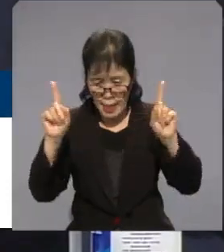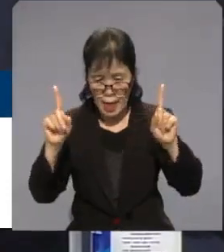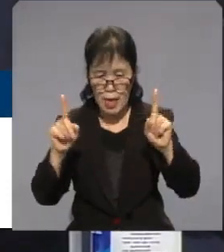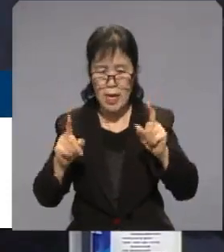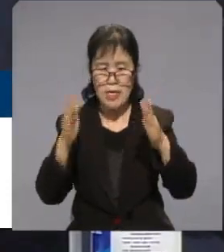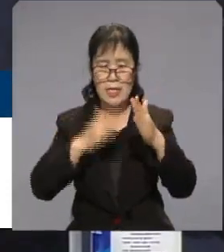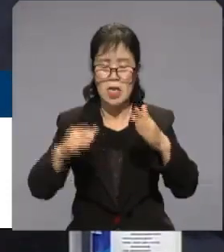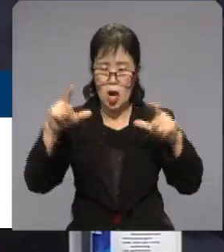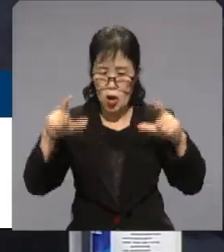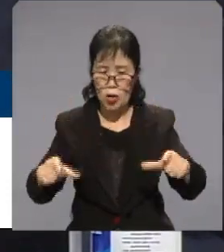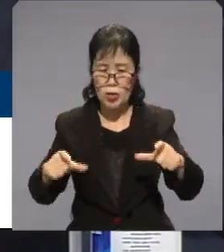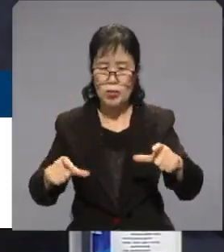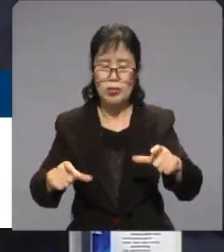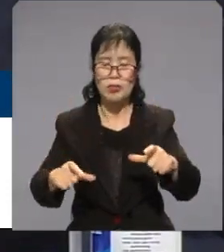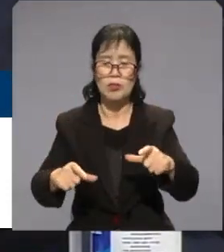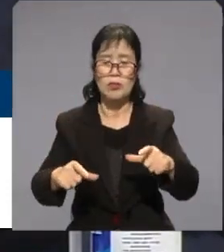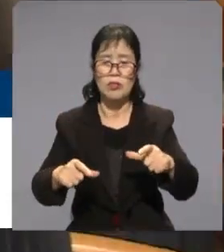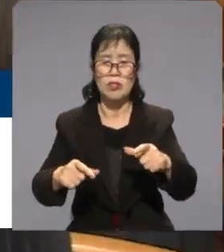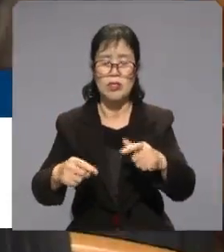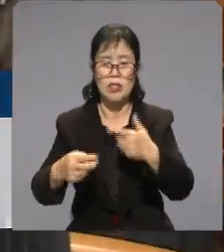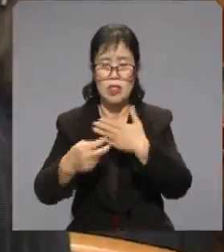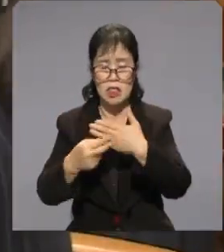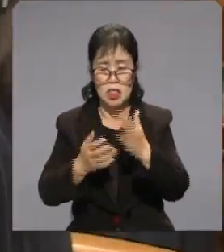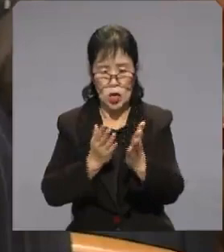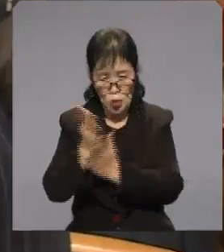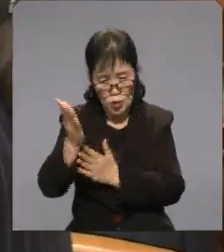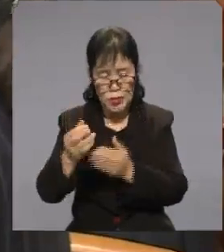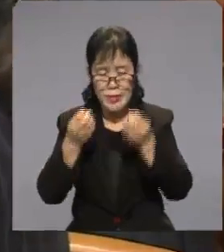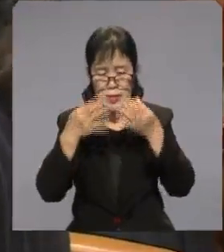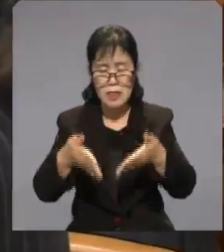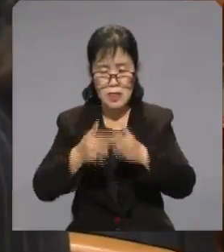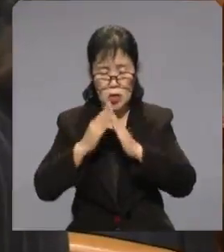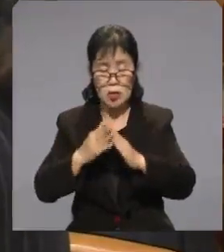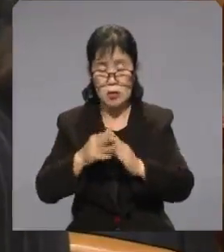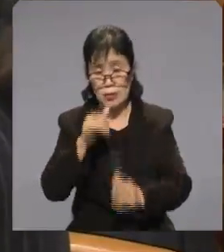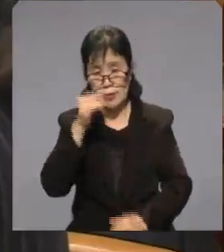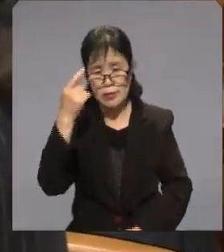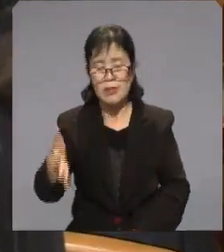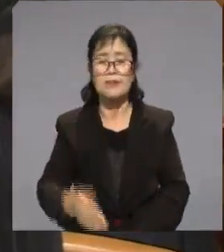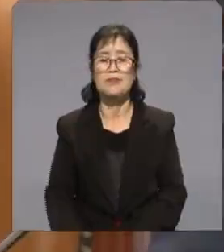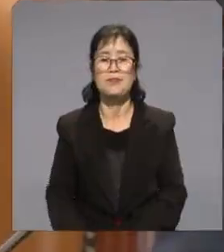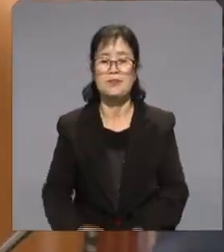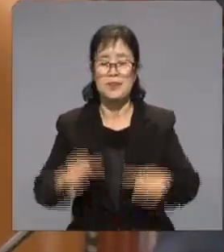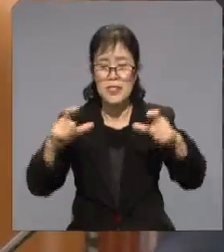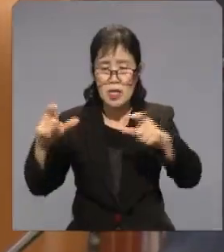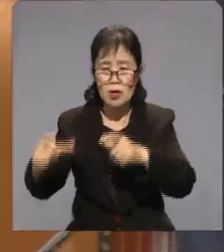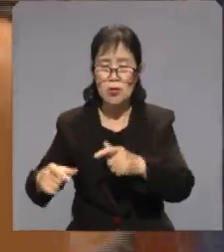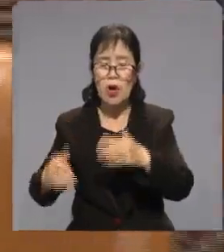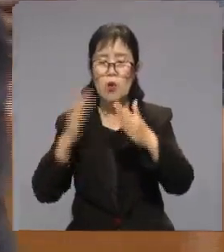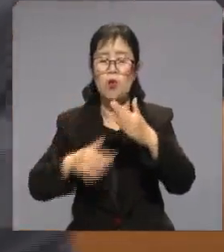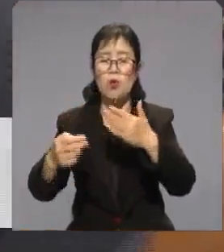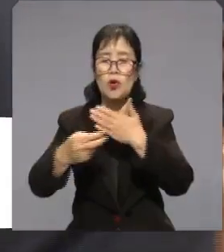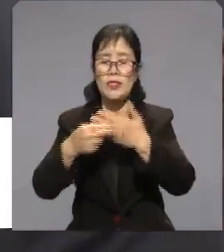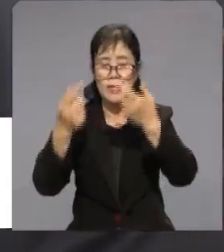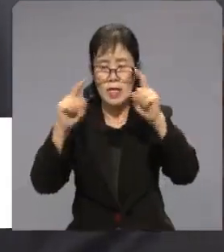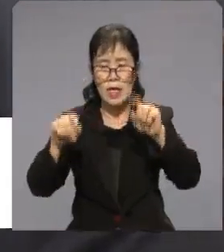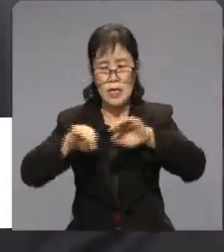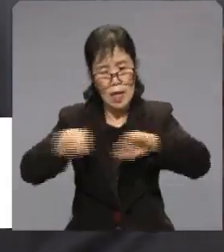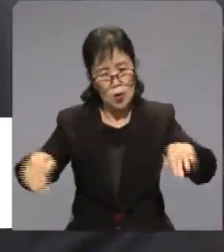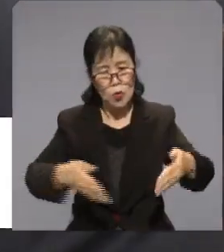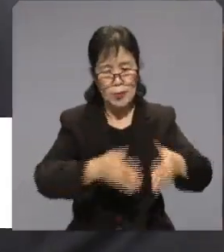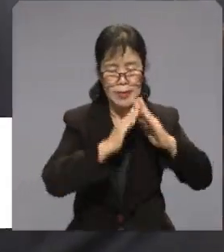의대 의전원 신설 계획이 있습니까? 조규홍 장관은 지역 의대와 공공 의대를 따로 만들